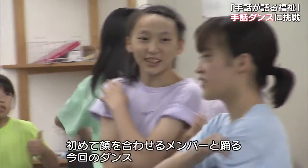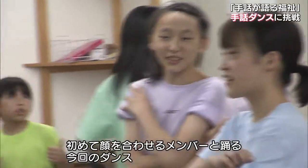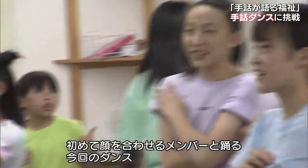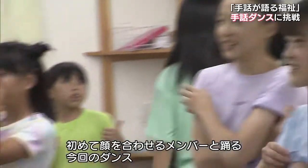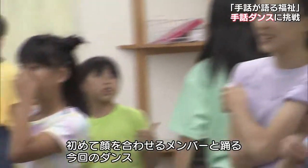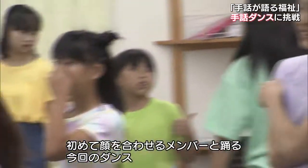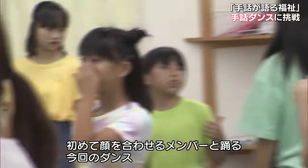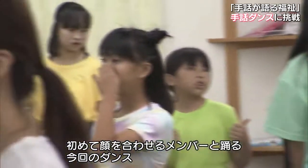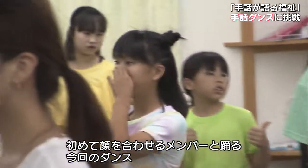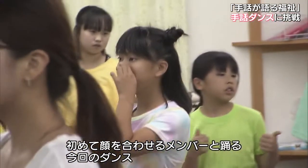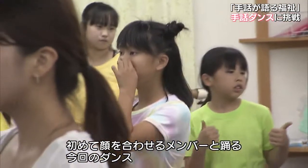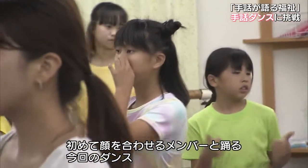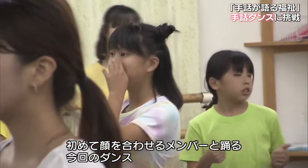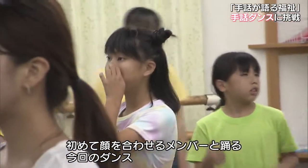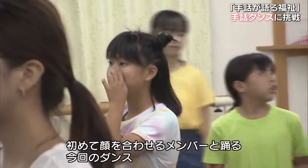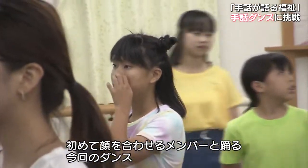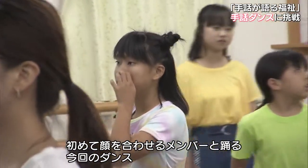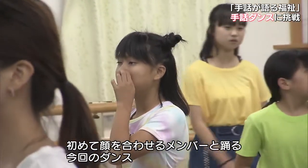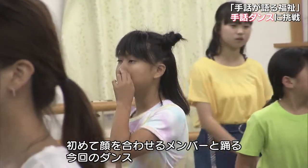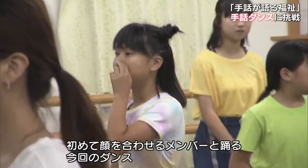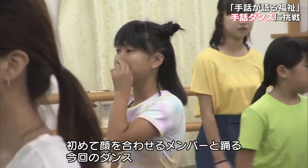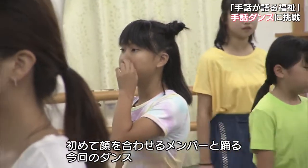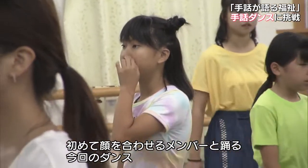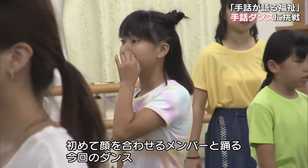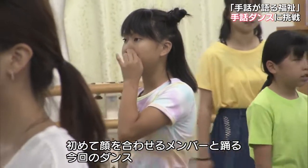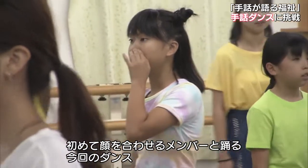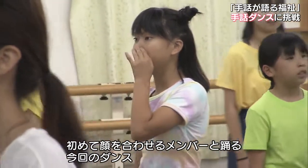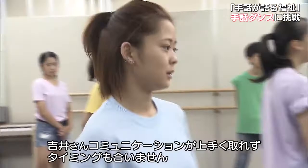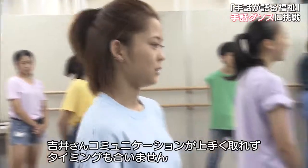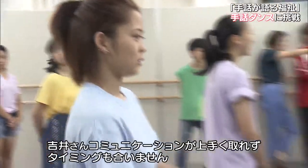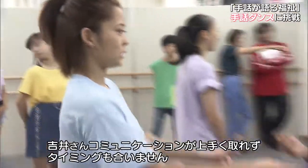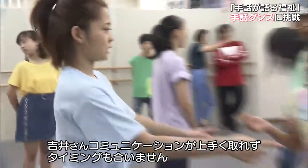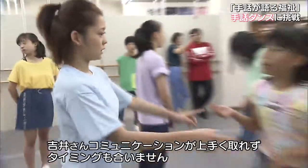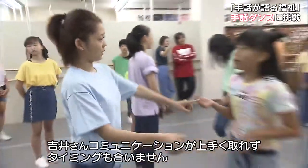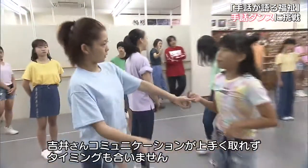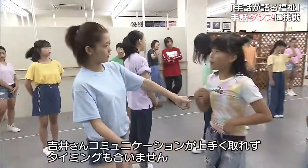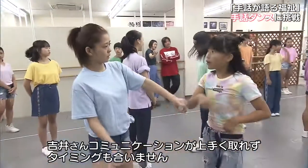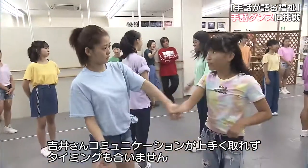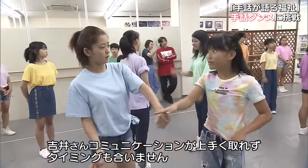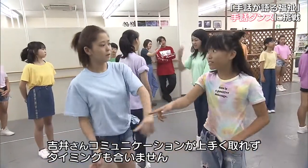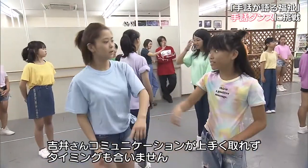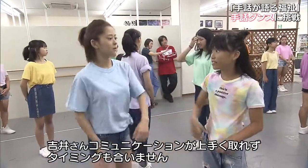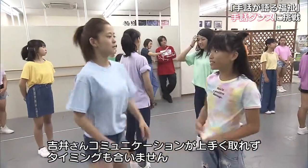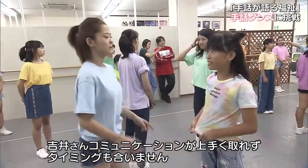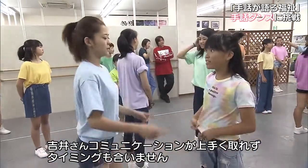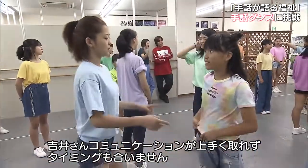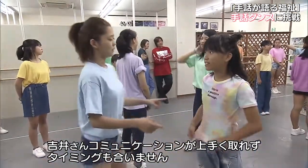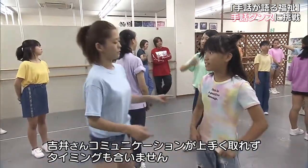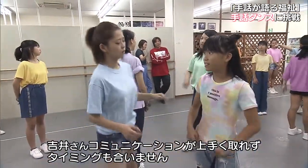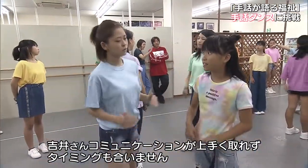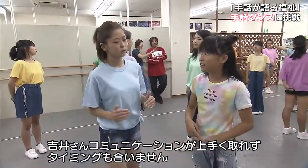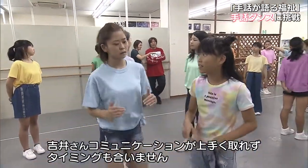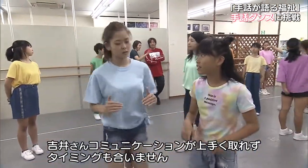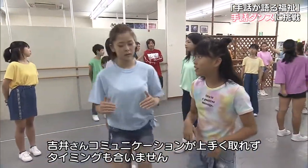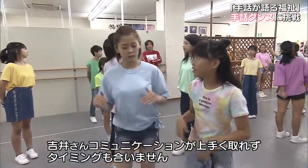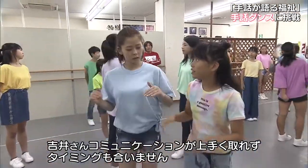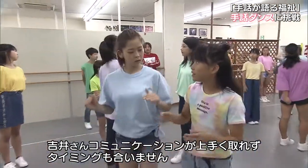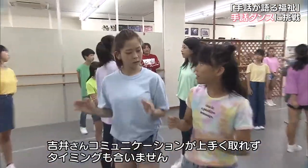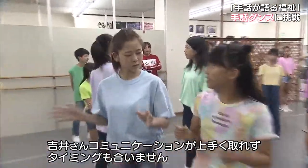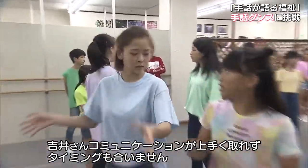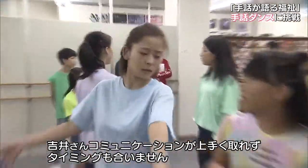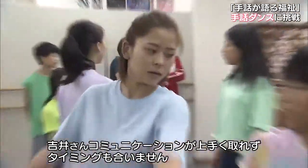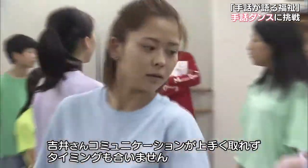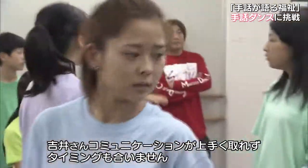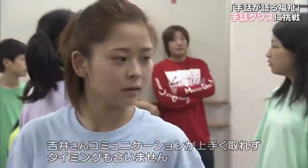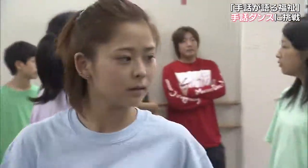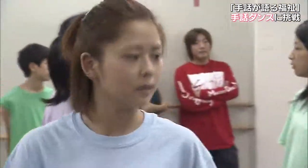初めて顔を合わせるメンバーと踊る今回のダンス。吉井さん、コミュニケーションがうまく取れず、タイミングも合い